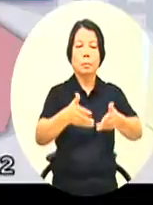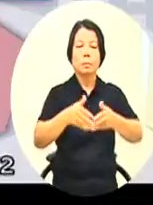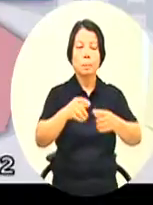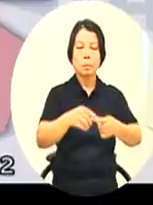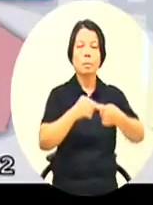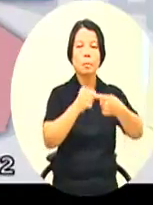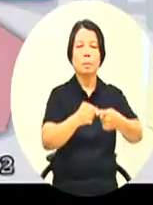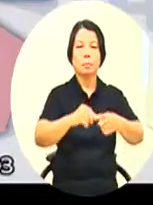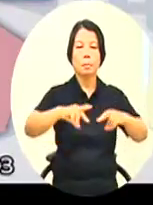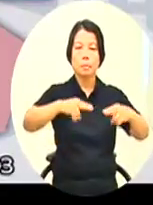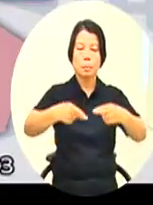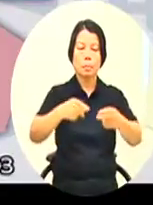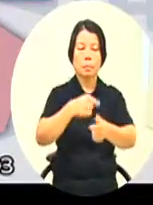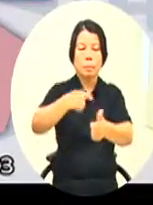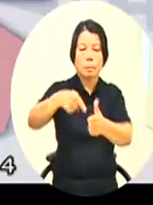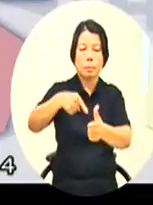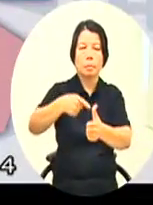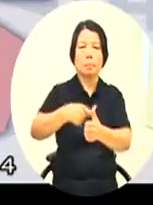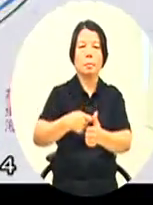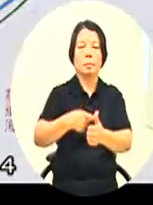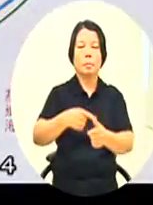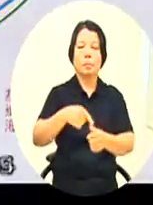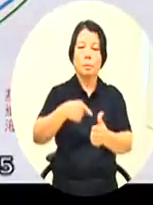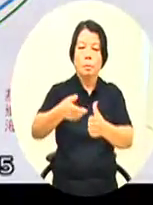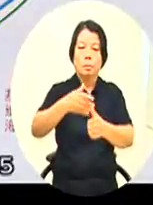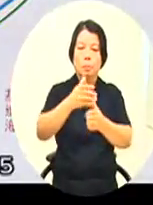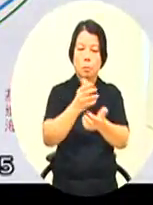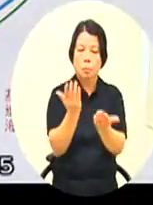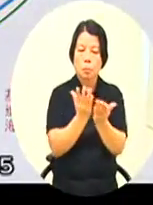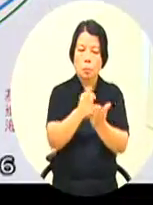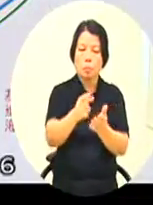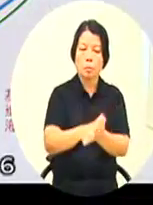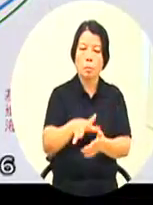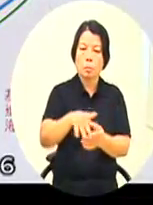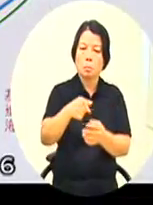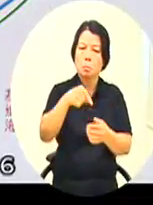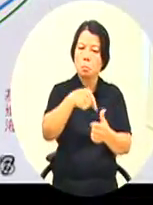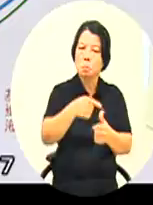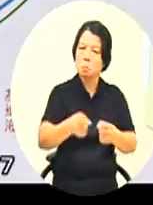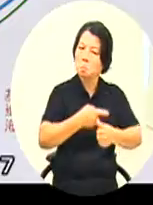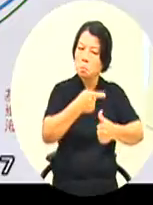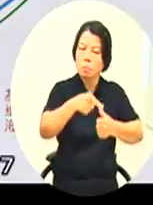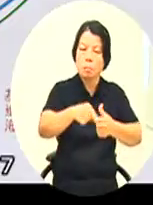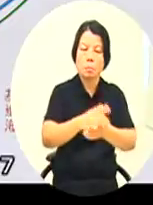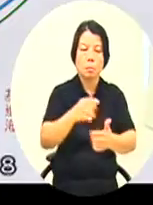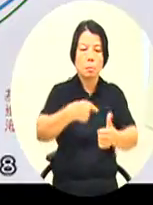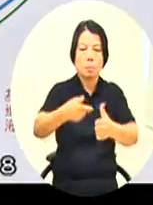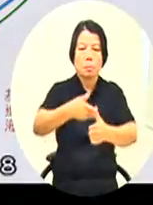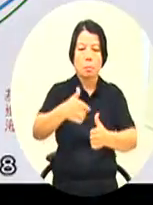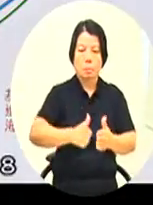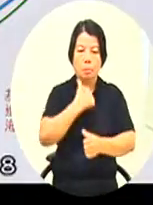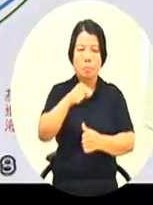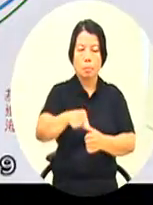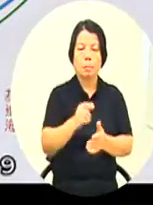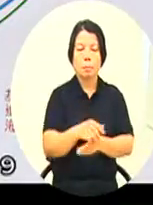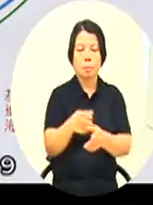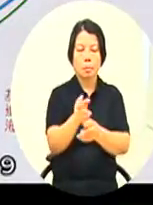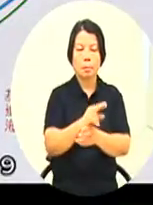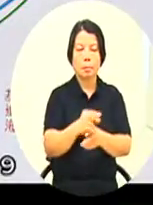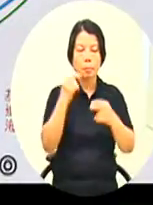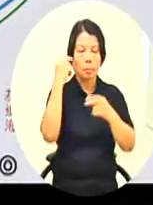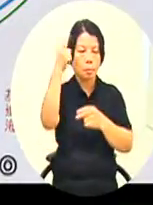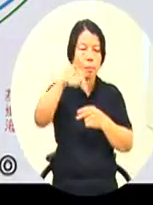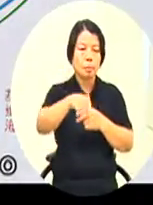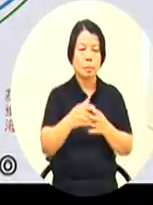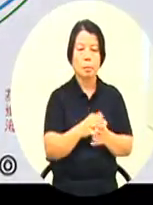一个就是翻转教学。那为什么我们把教学放在第一位呢？因为所有的教育的真实的最真实的感受，一定是在每一